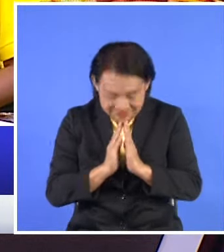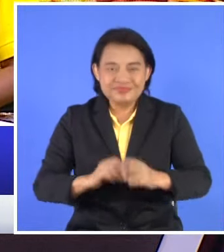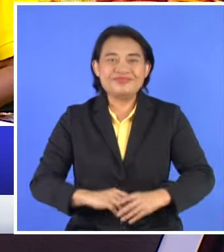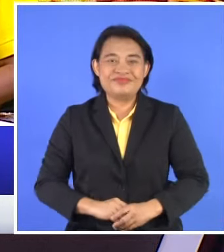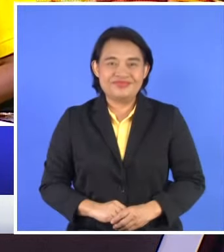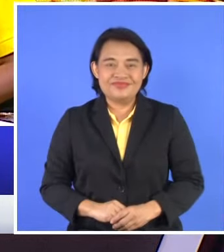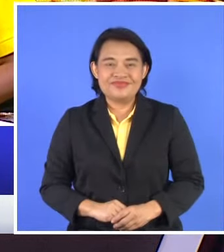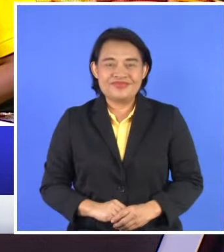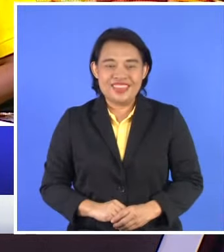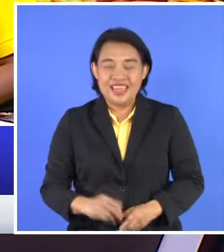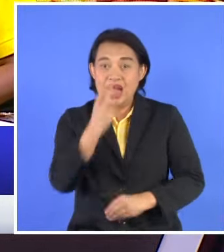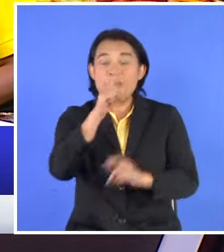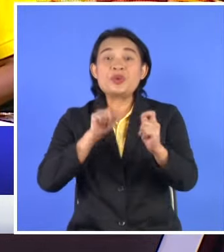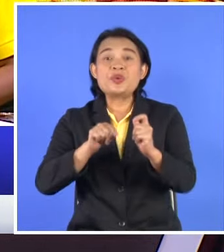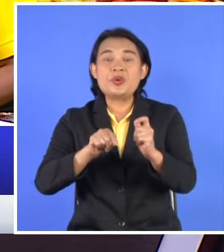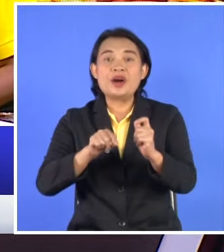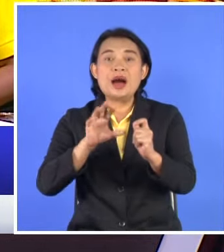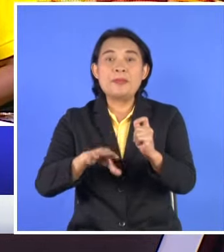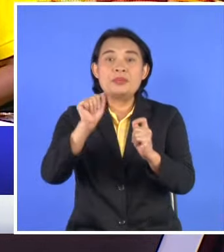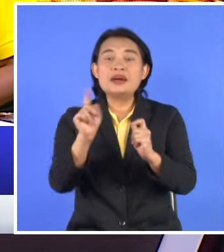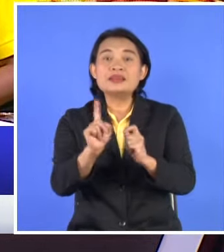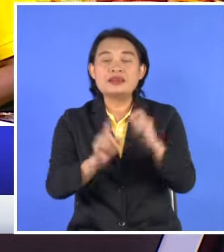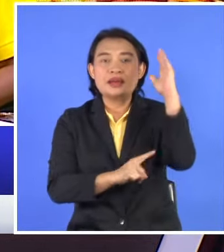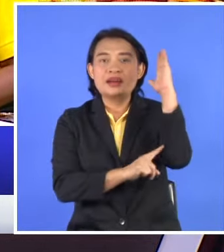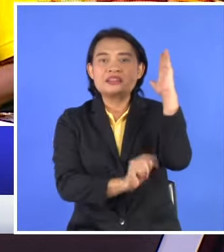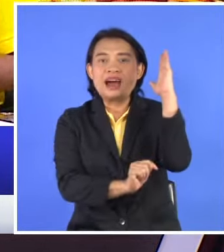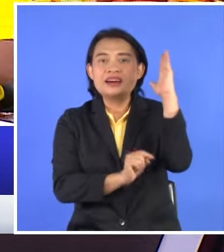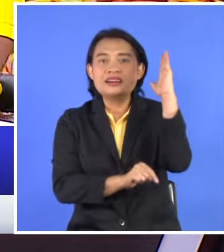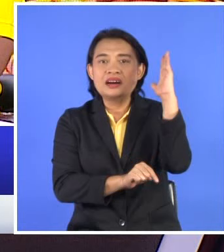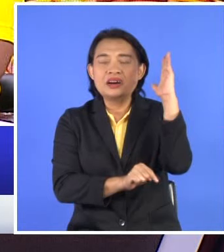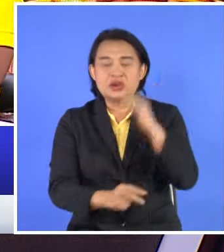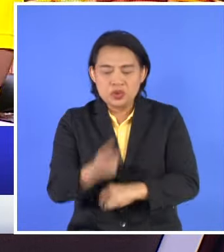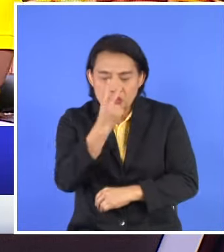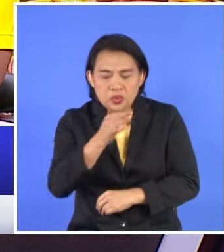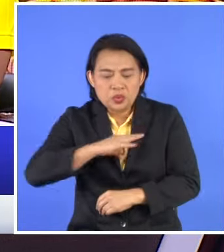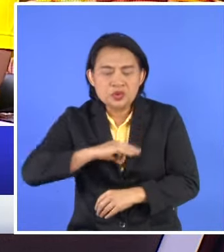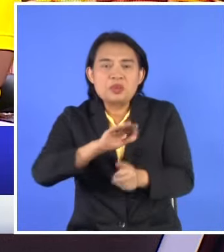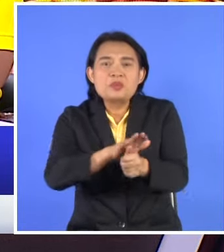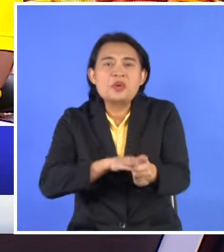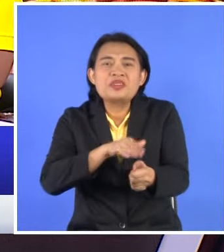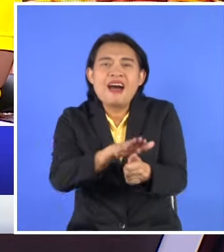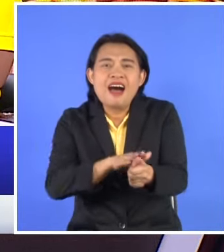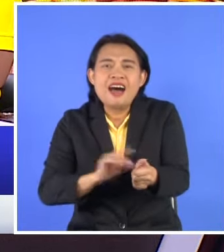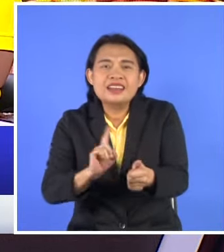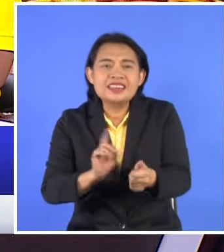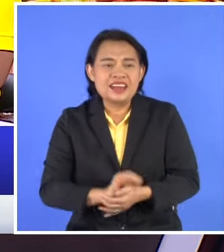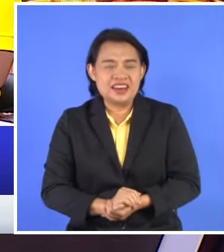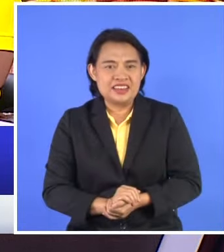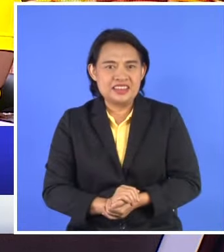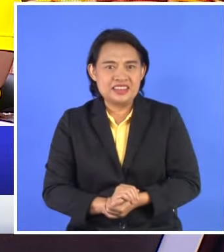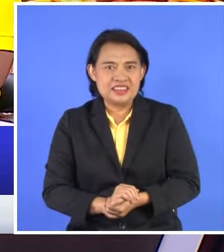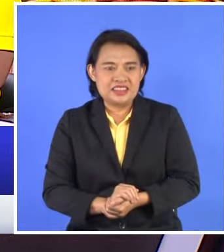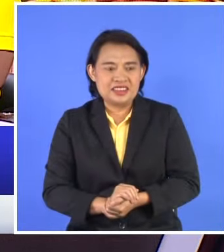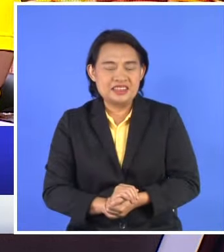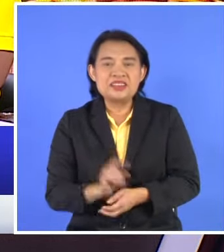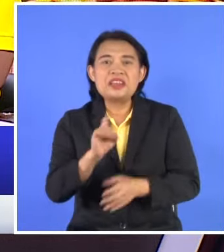ไปต่อที่อำเภอเมืองจังหวัดตรังเขาบอกว่าหน้าเอ็นดูเอ็นดูว่าอย่างงั้นแพนเค้กแพนเค้กนะครับแพนเค้ก